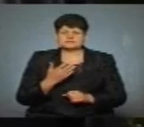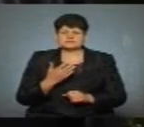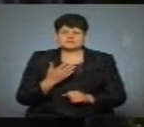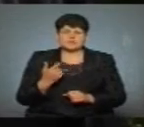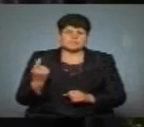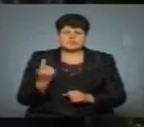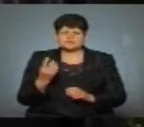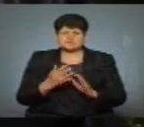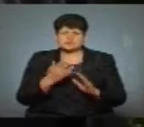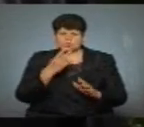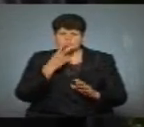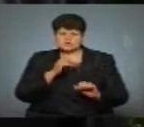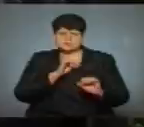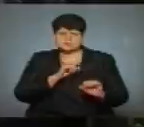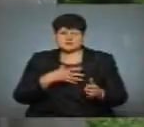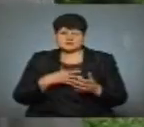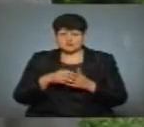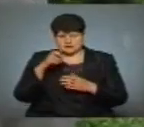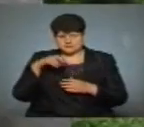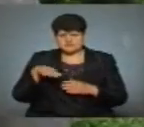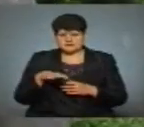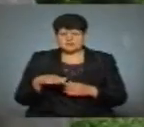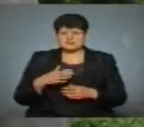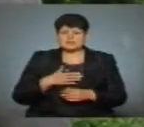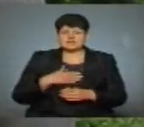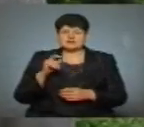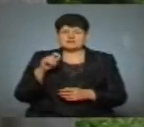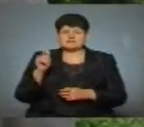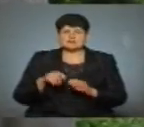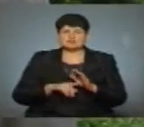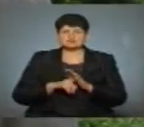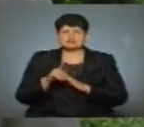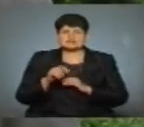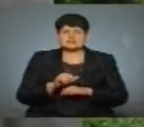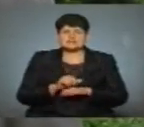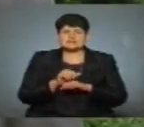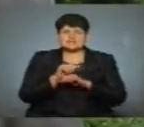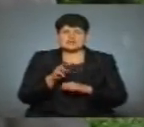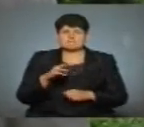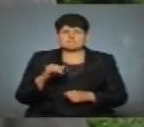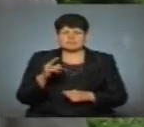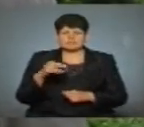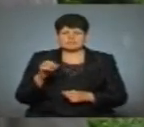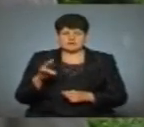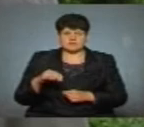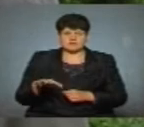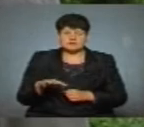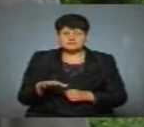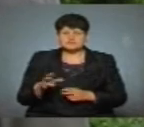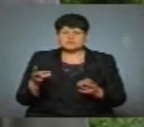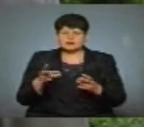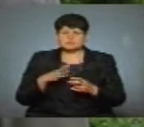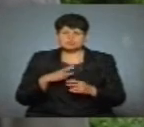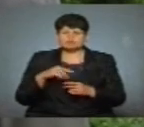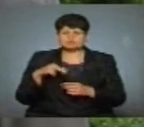в першу чергу бачимо захист своєї батьківщини. Для мене вже війна почалася на Майдані. Треба було йти, хлопці, оті, що